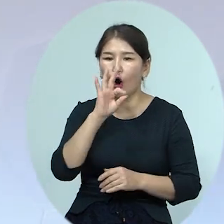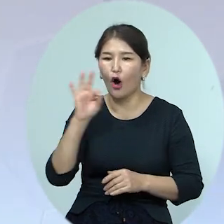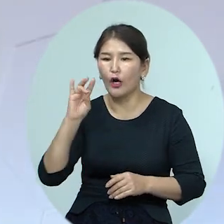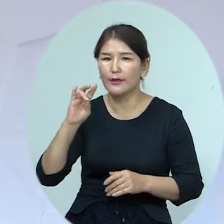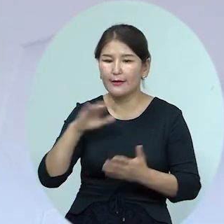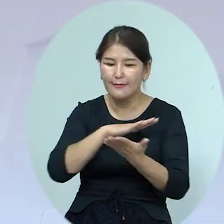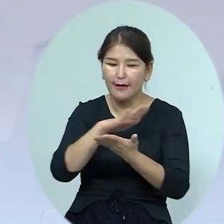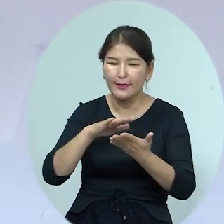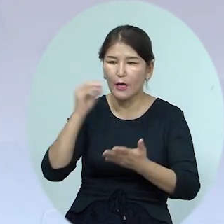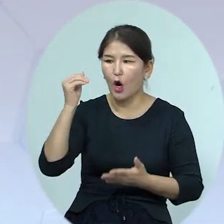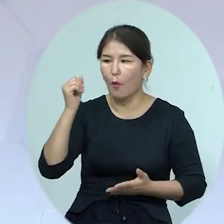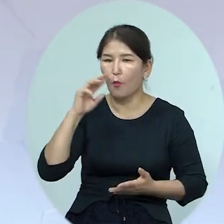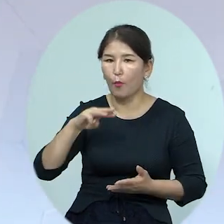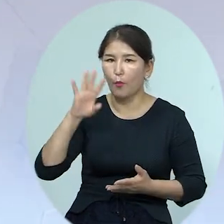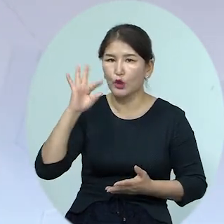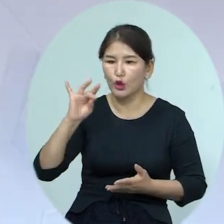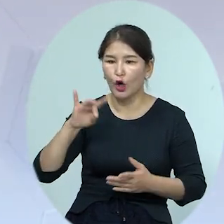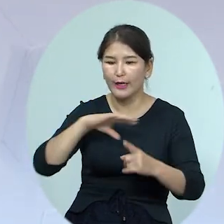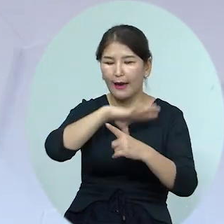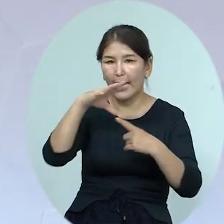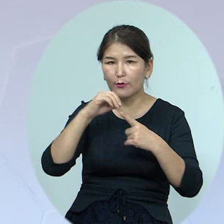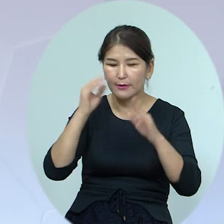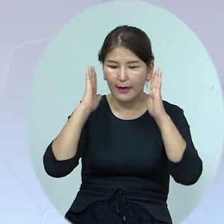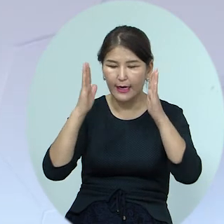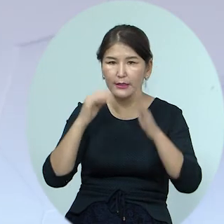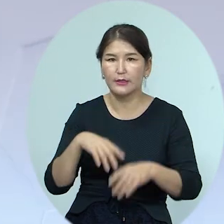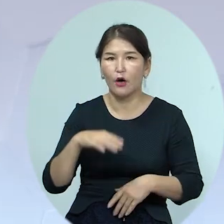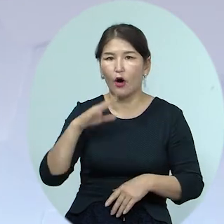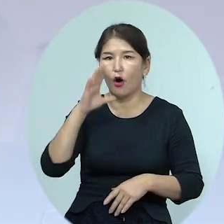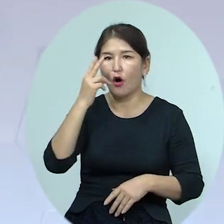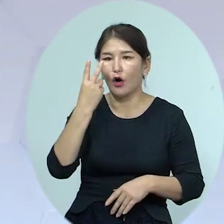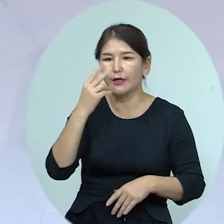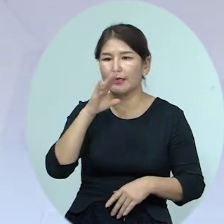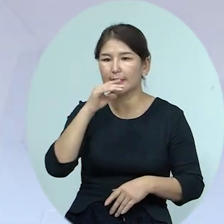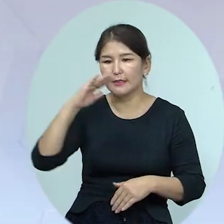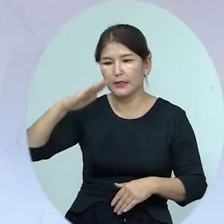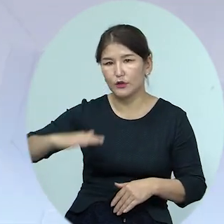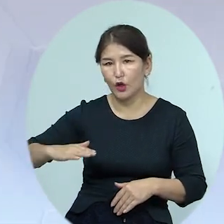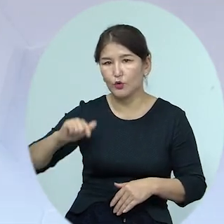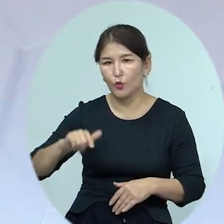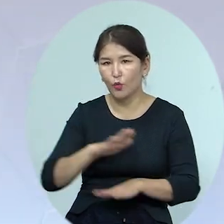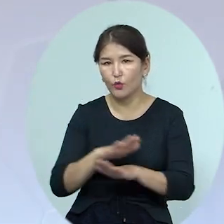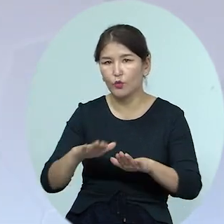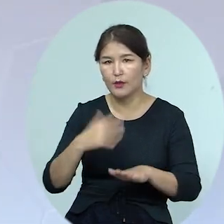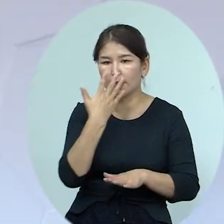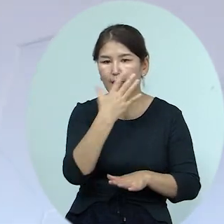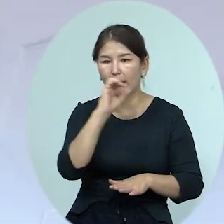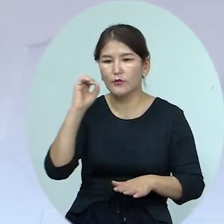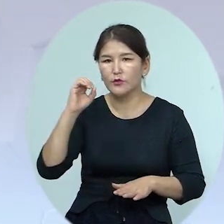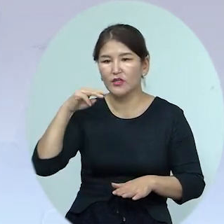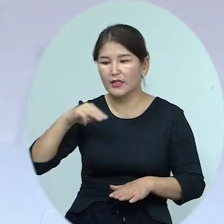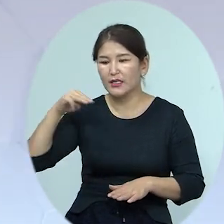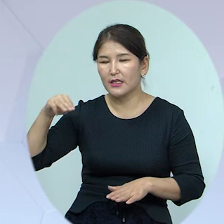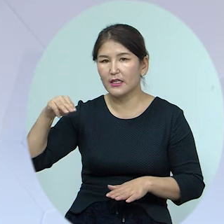ооны найрлаган дээрх фторын агуулмжийг анхаарч үзэх хэрэгтэй. За, 2-оос доош настай хүүхдэд бол бид нар 500 ppm